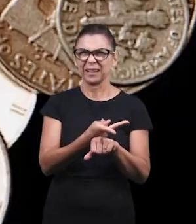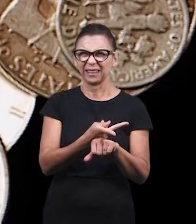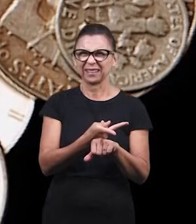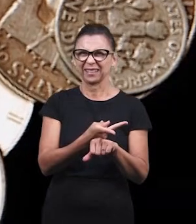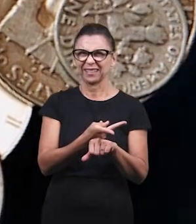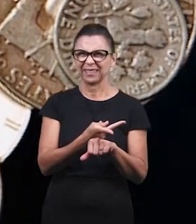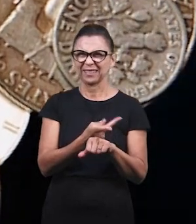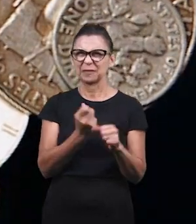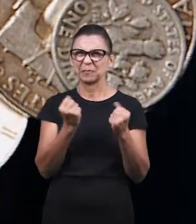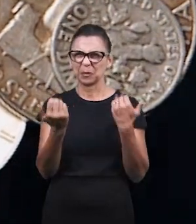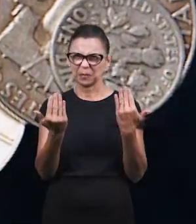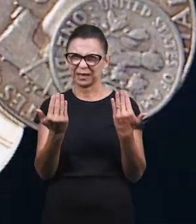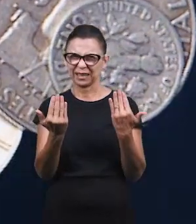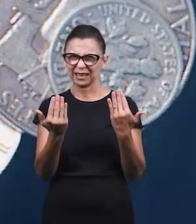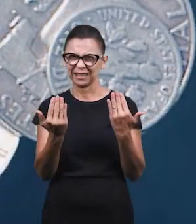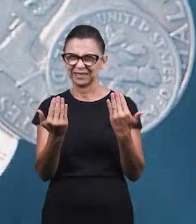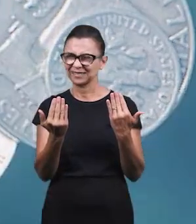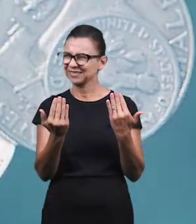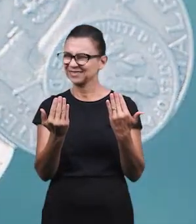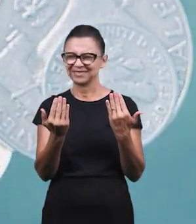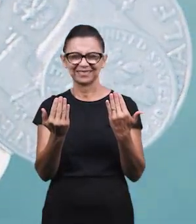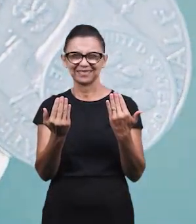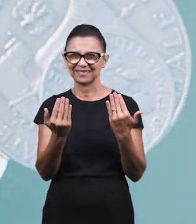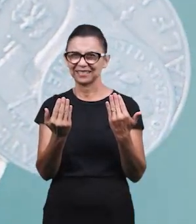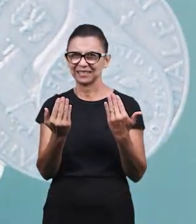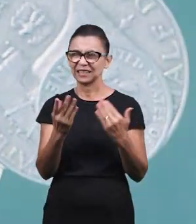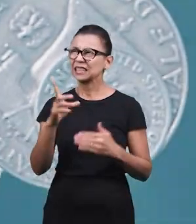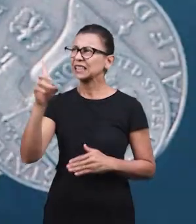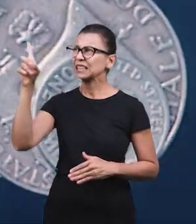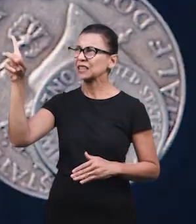Не сравнится с серебром,